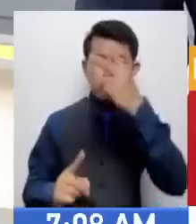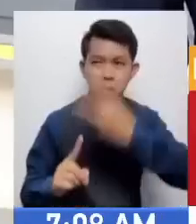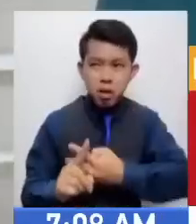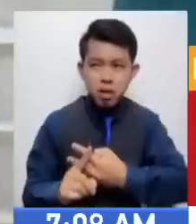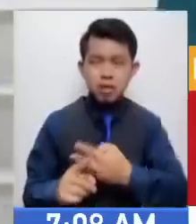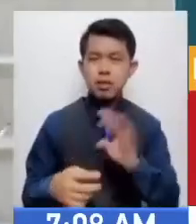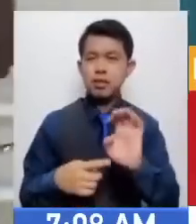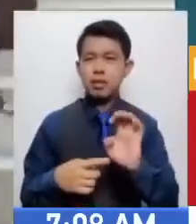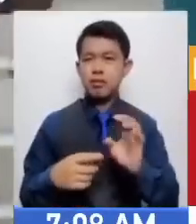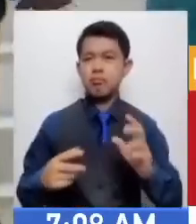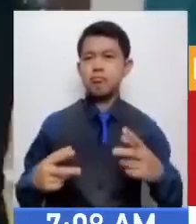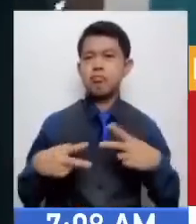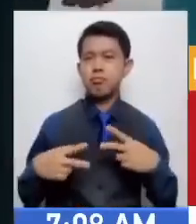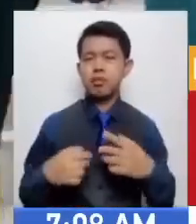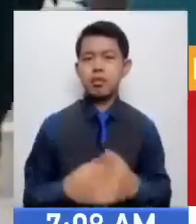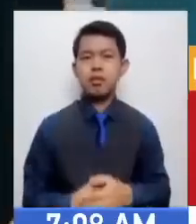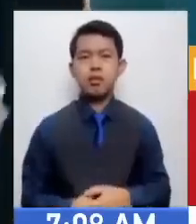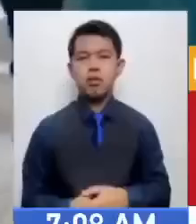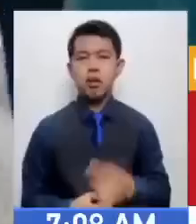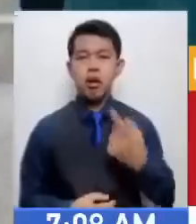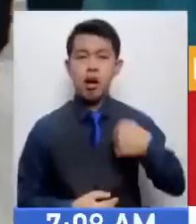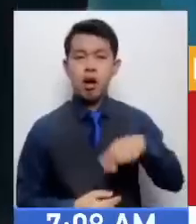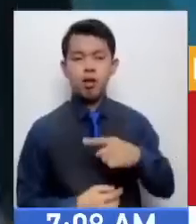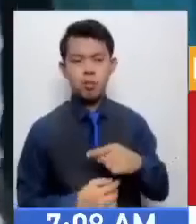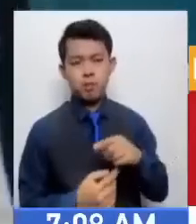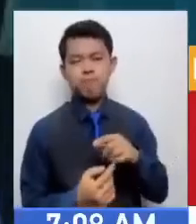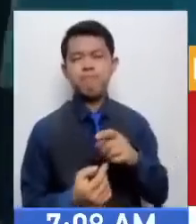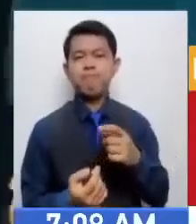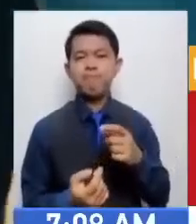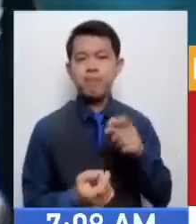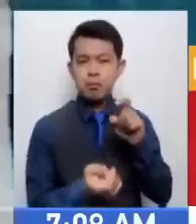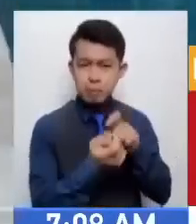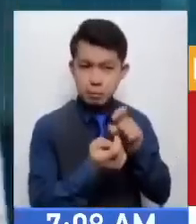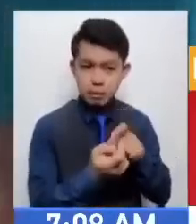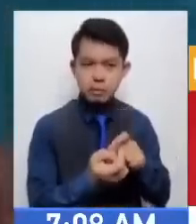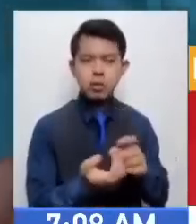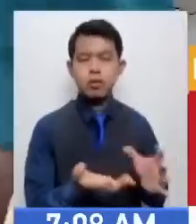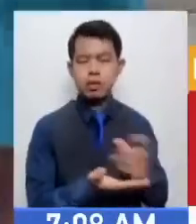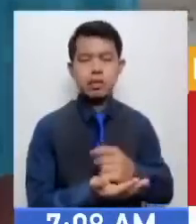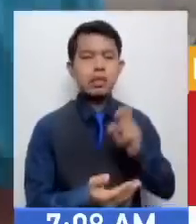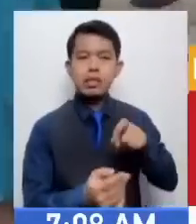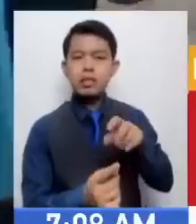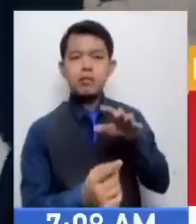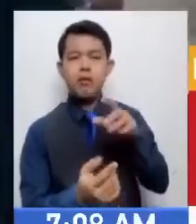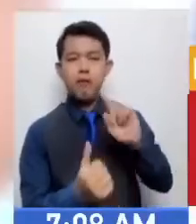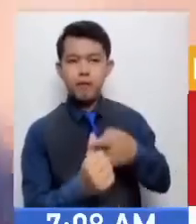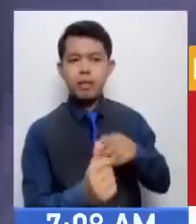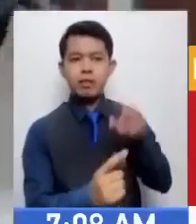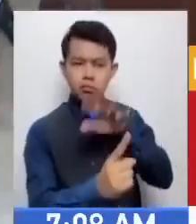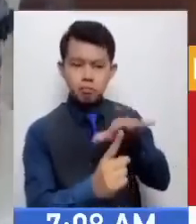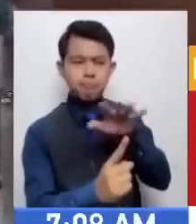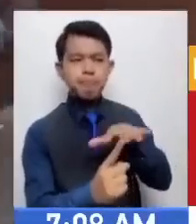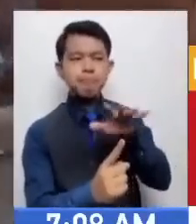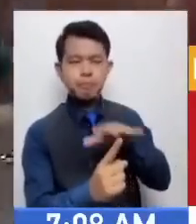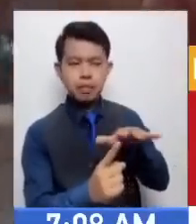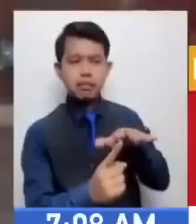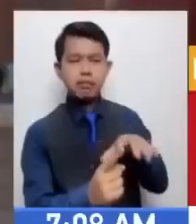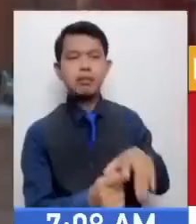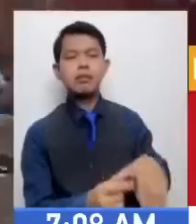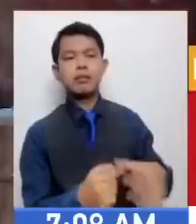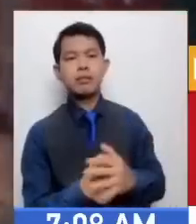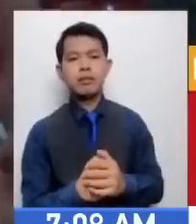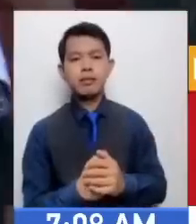aming nakalap ay kailangan pong magmanman po muna si Congressman Teves sa mga